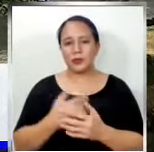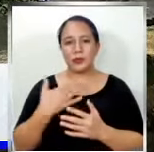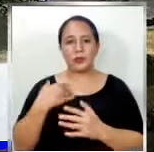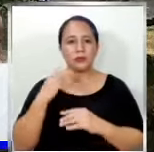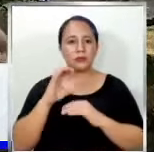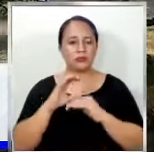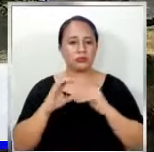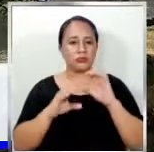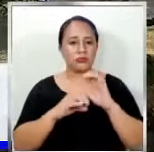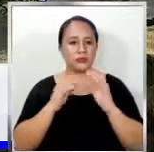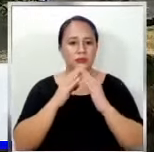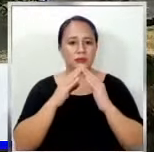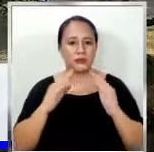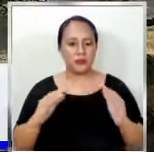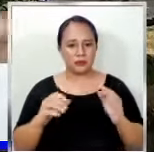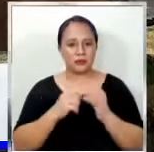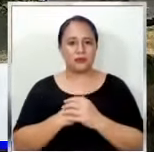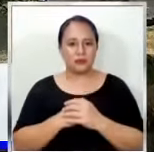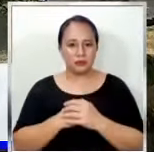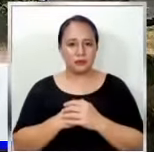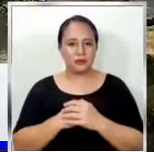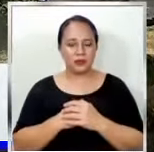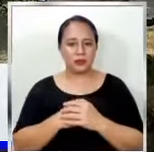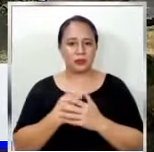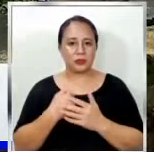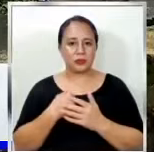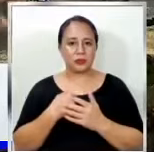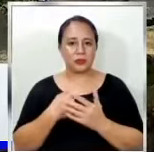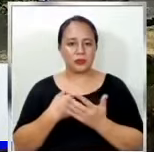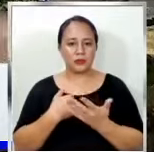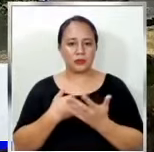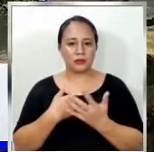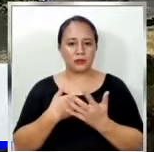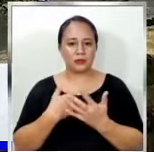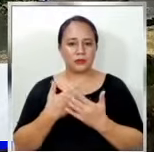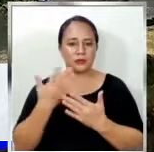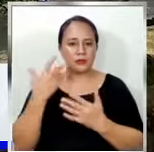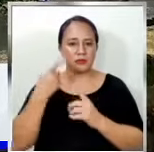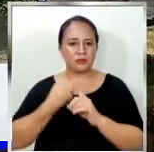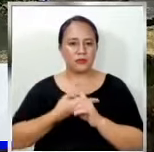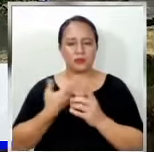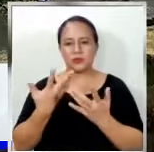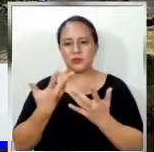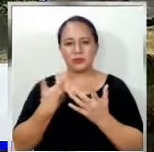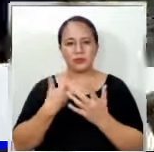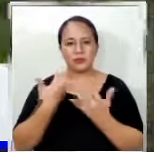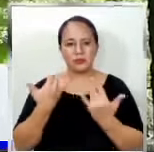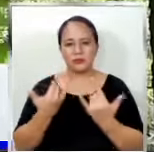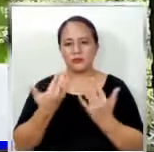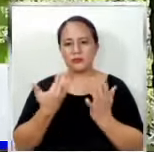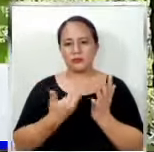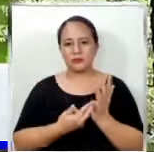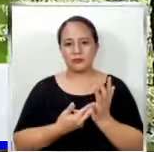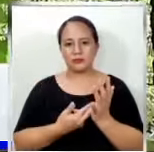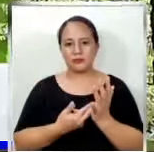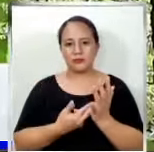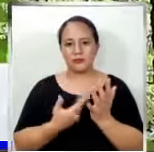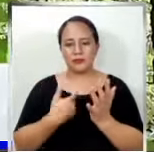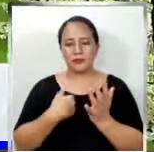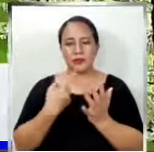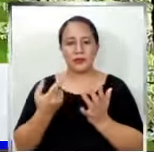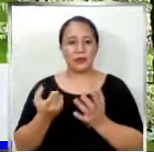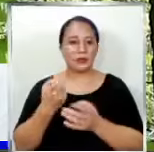house namin and nagkasakit din po kami the past month. So parang nag-quarantine muna kami. Ang lalaking ito